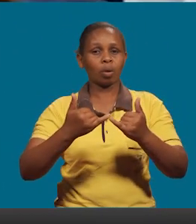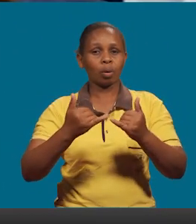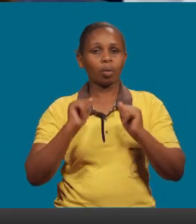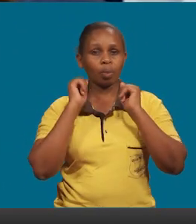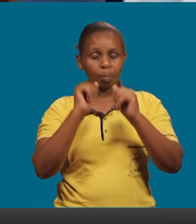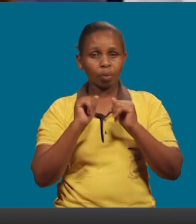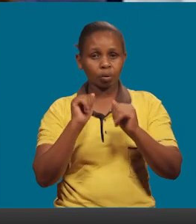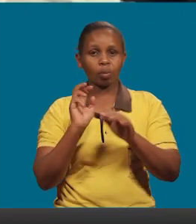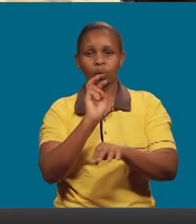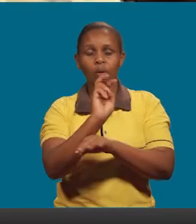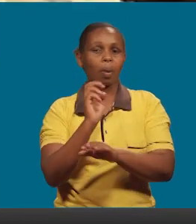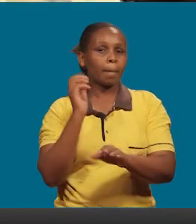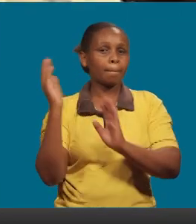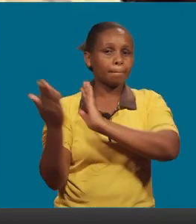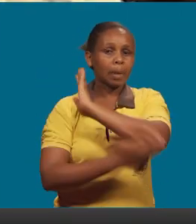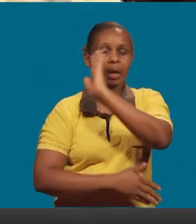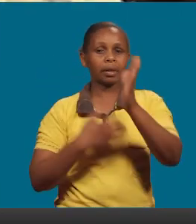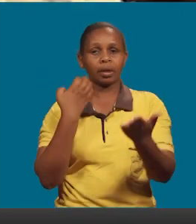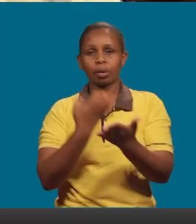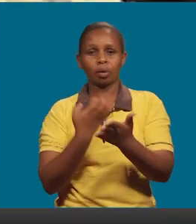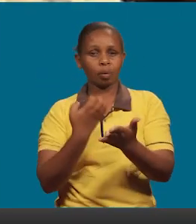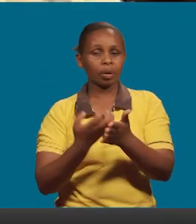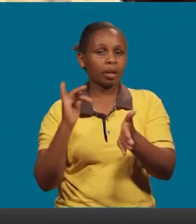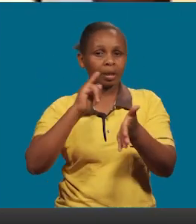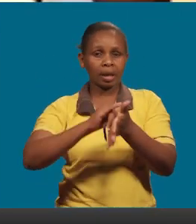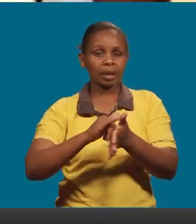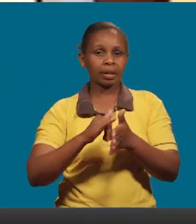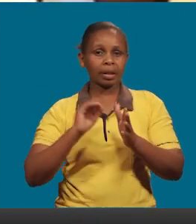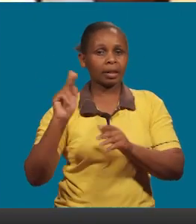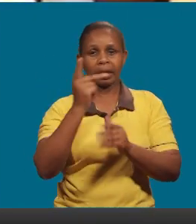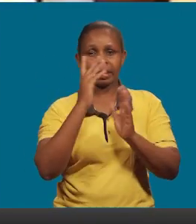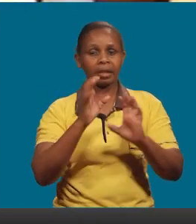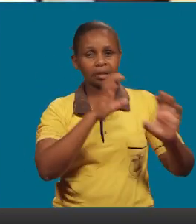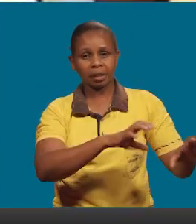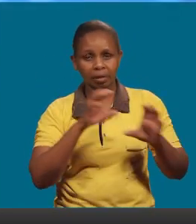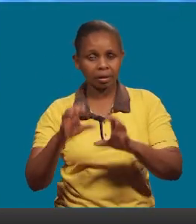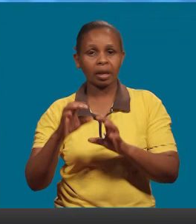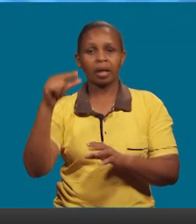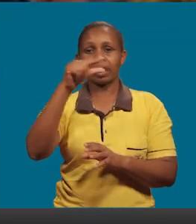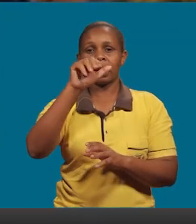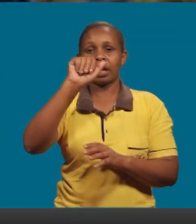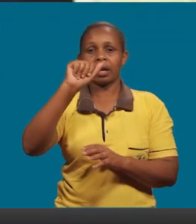hajakoma kulaumu uongozi uliopita kwa hali mbaya ya uchumi unaoendelea kuwachonyota wa Kenya.